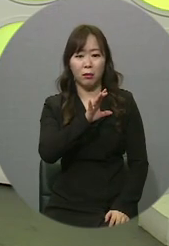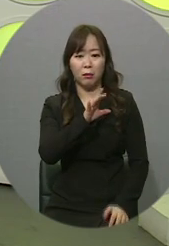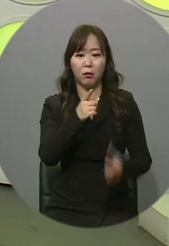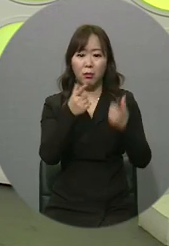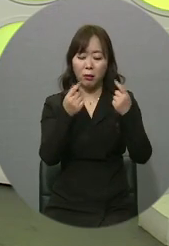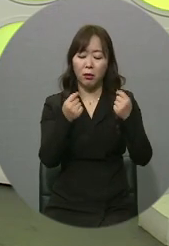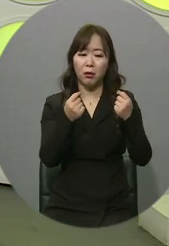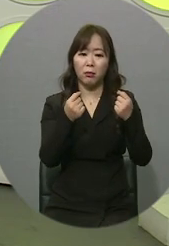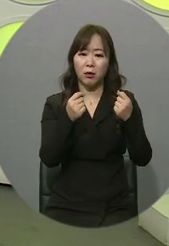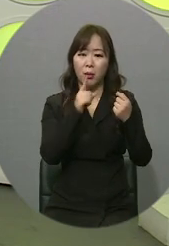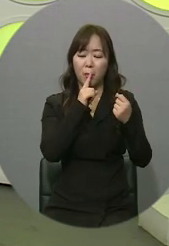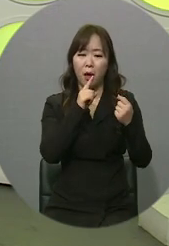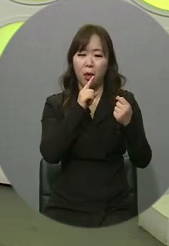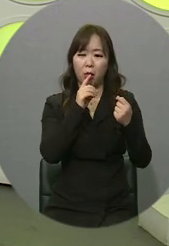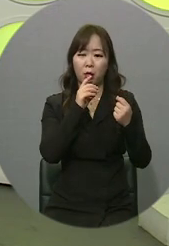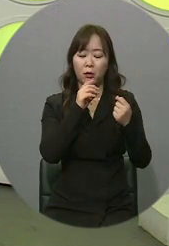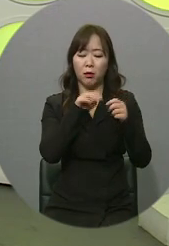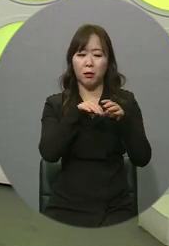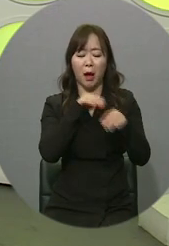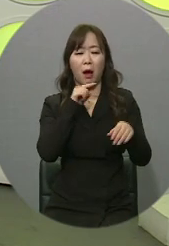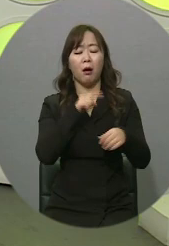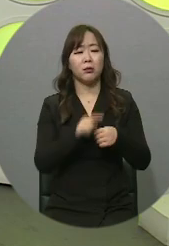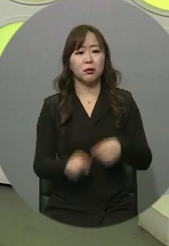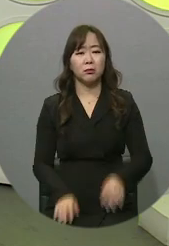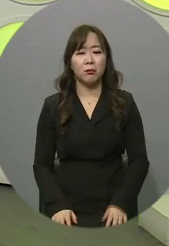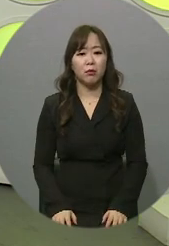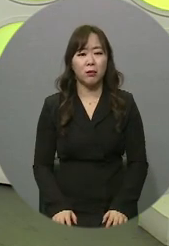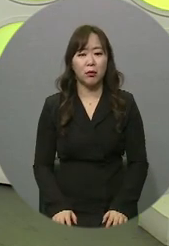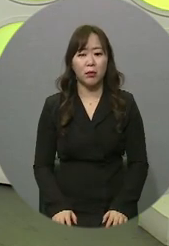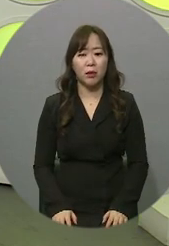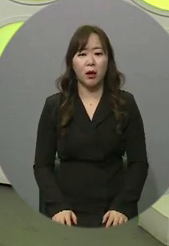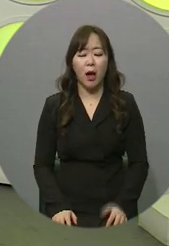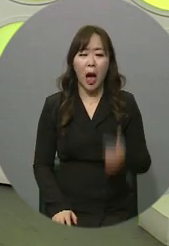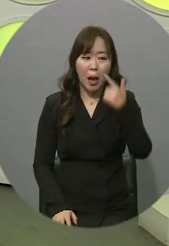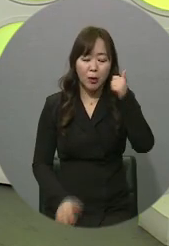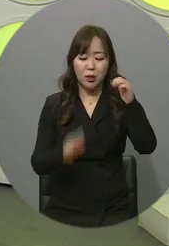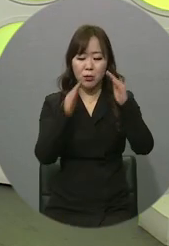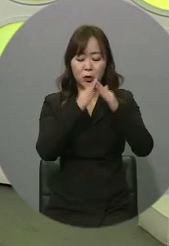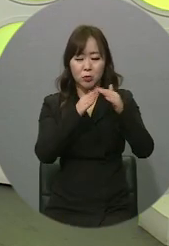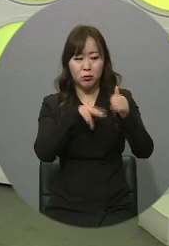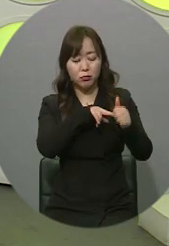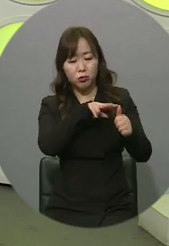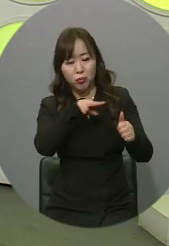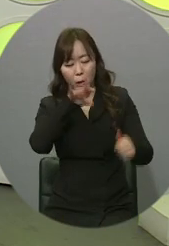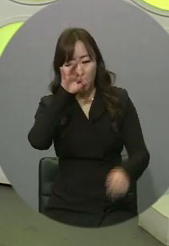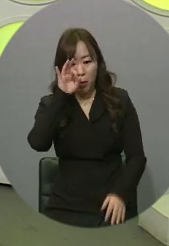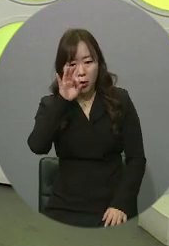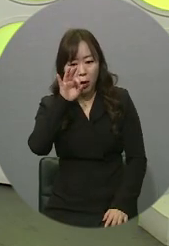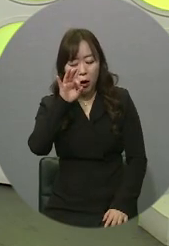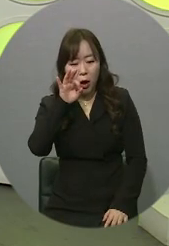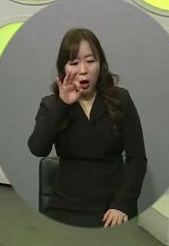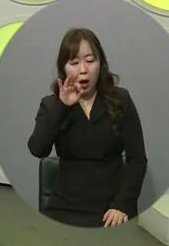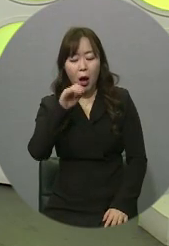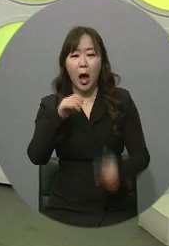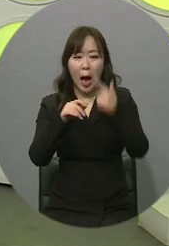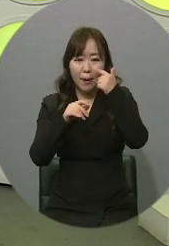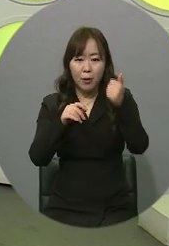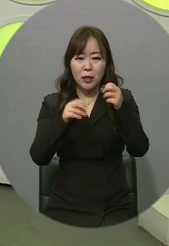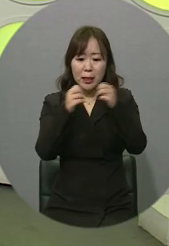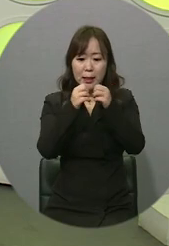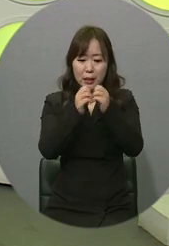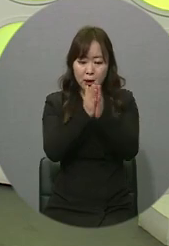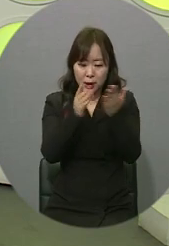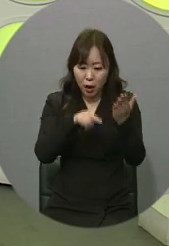말을 줄였습니다. 네. 그리고 그 누이는 아버지의 집을 둘러보다가 아버지의 일기장을